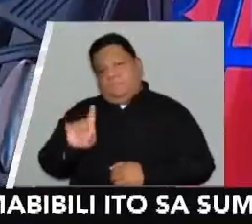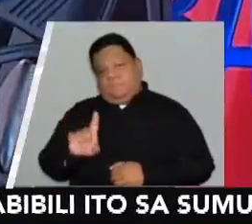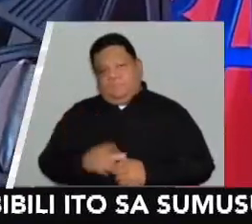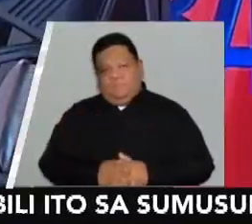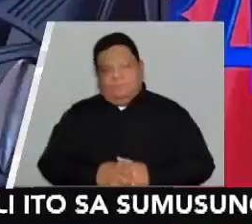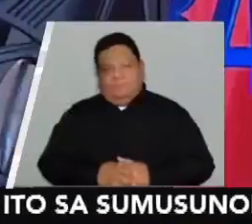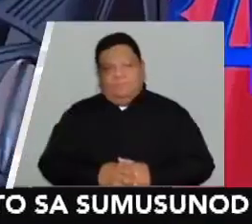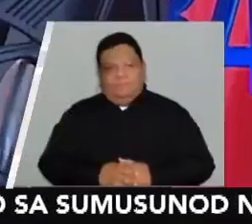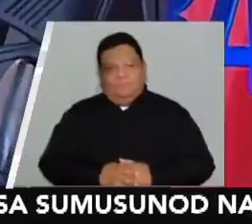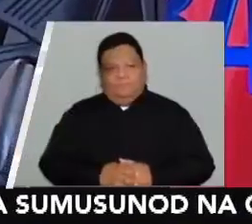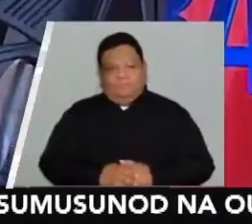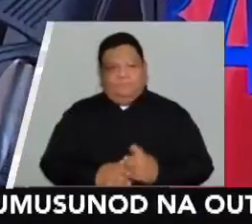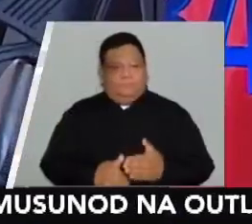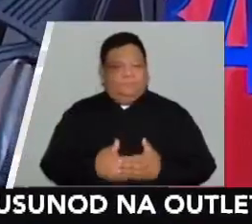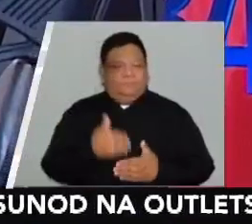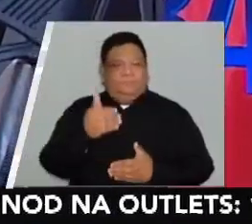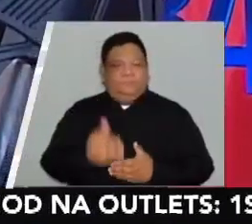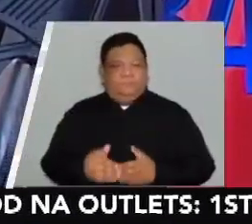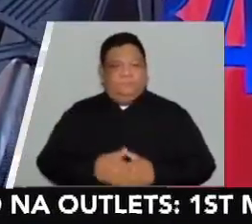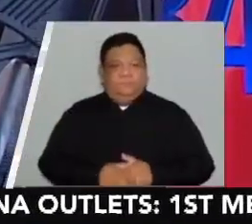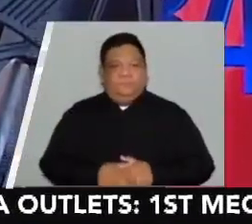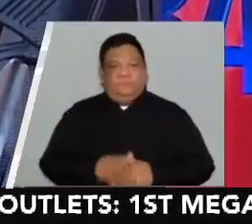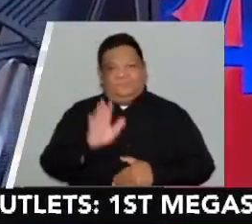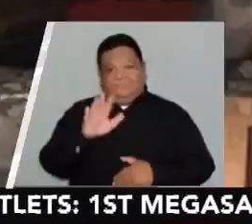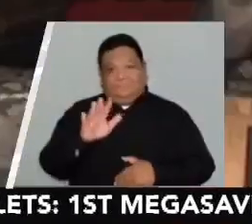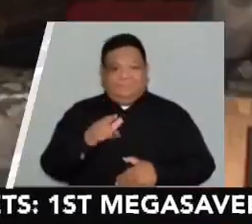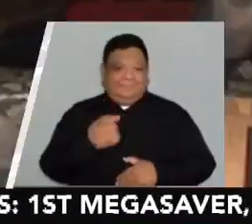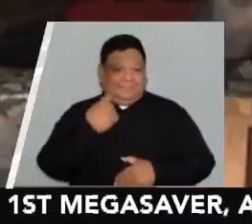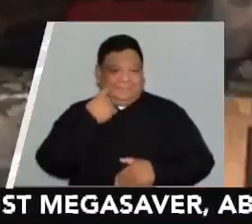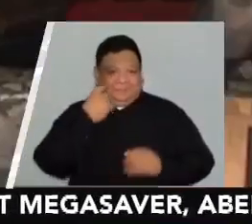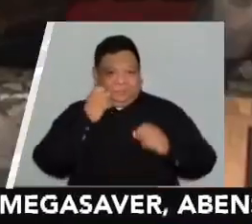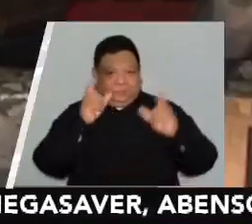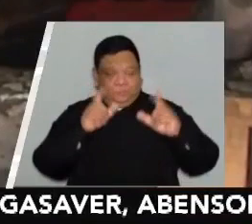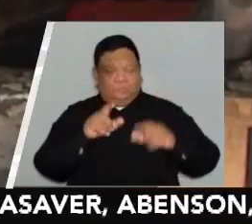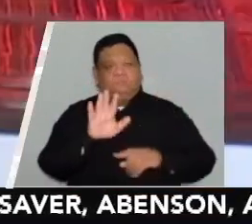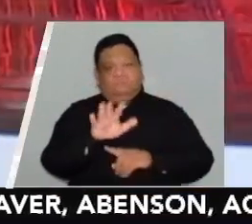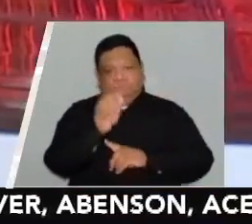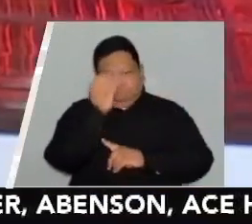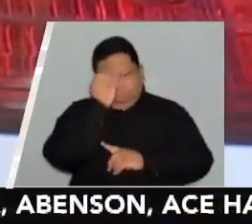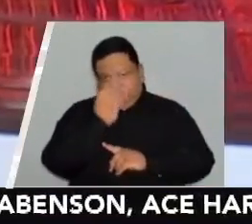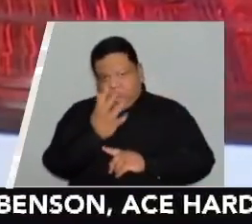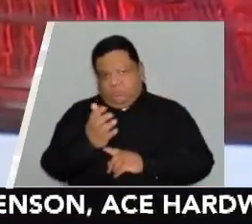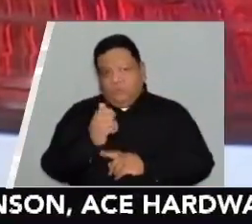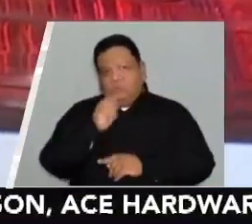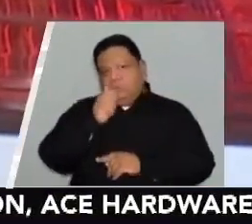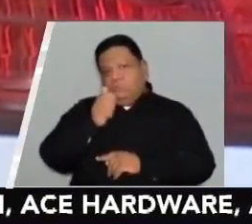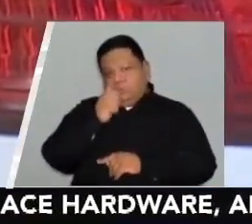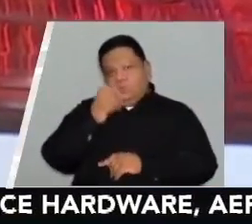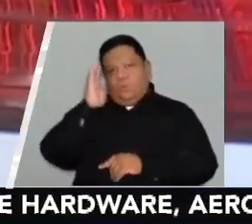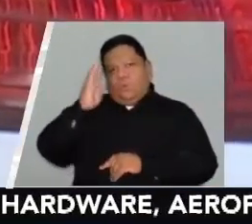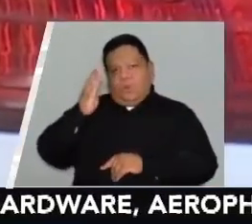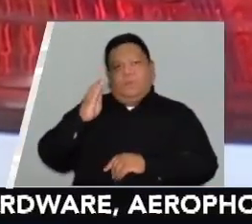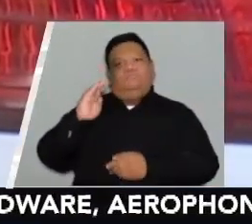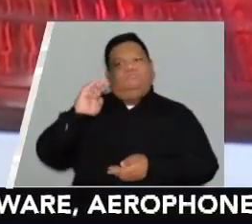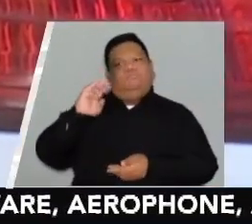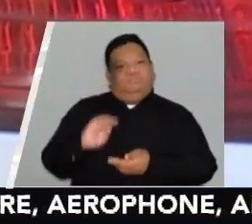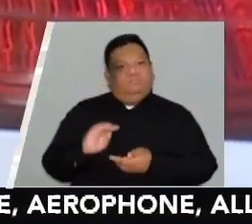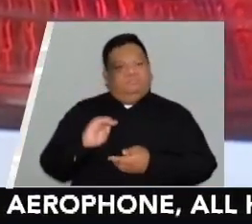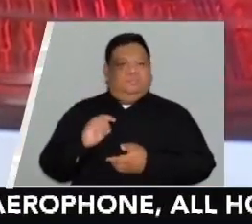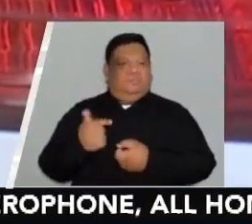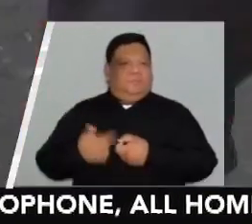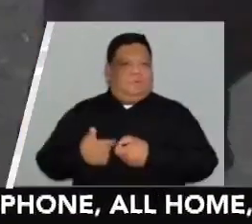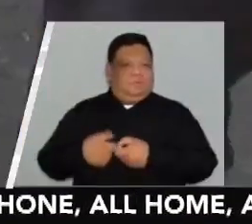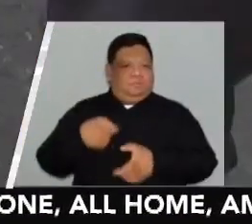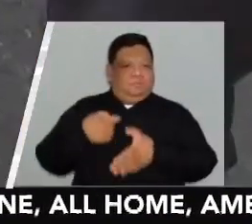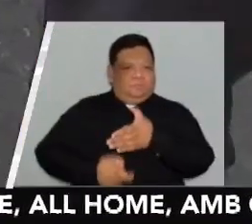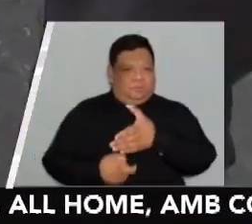Sa mga kagigising pa lang ng mga motorista, may inaasahan pong big-time oil price rollback bukas. Sa tansya ng Uni Oil, nakaamba ang bawas presyo